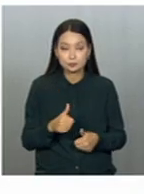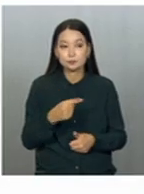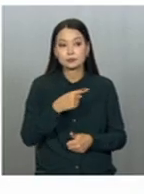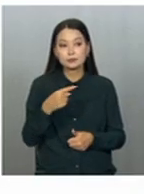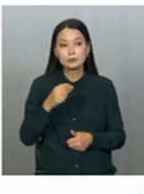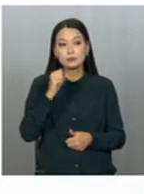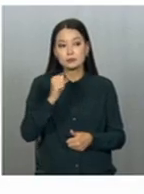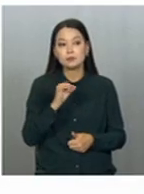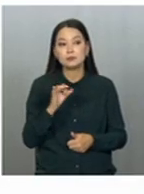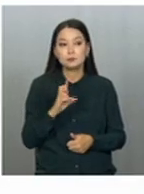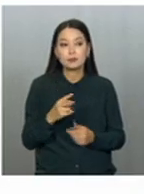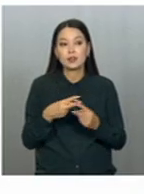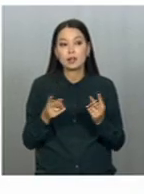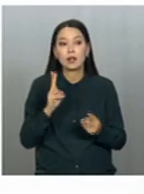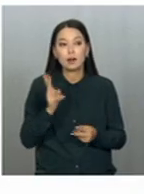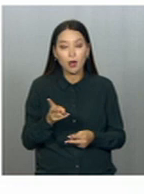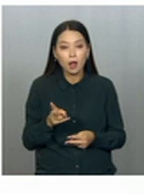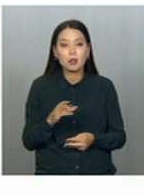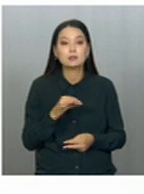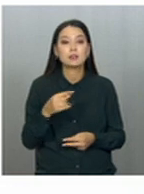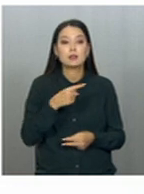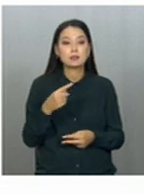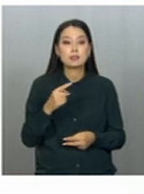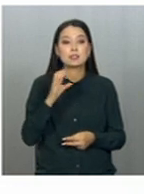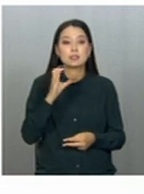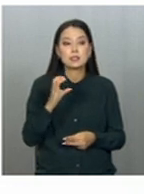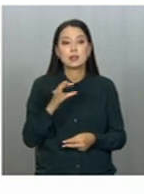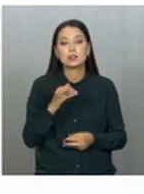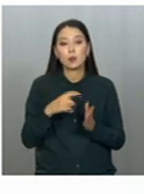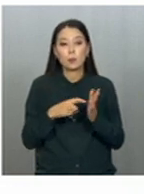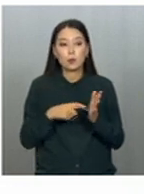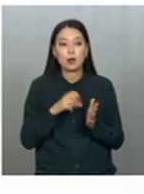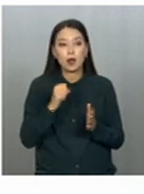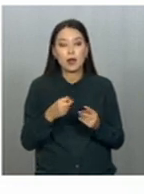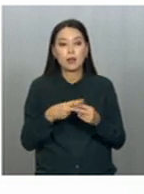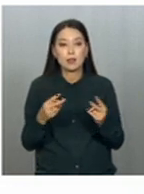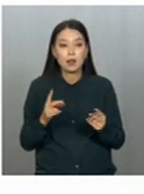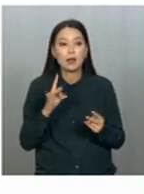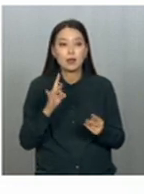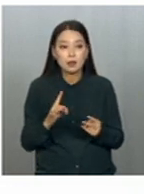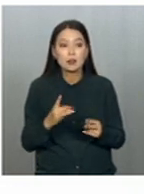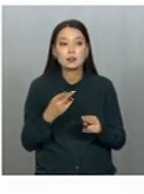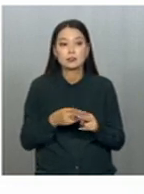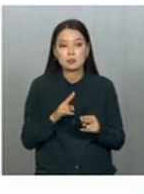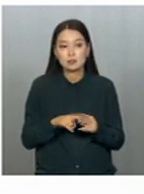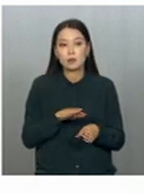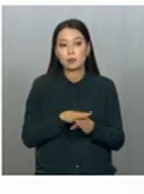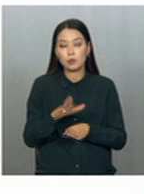A бөлінген B тең K деп, минус C бөлінген B тең C деп белгілеу